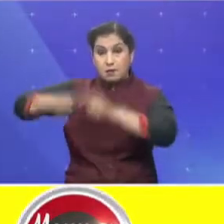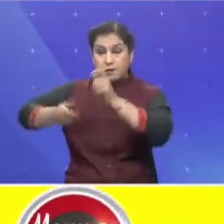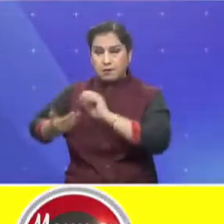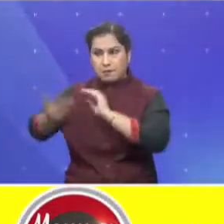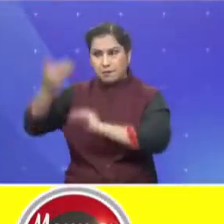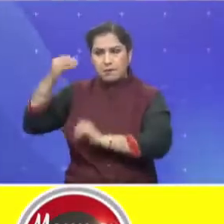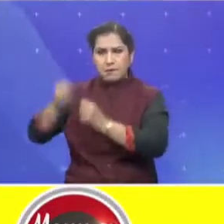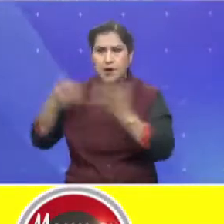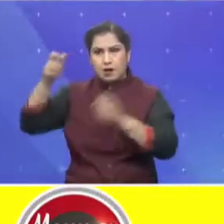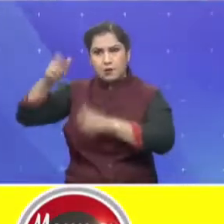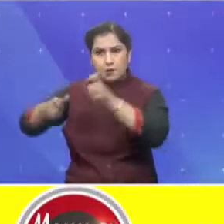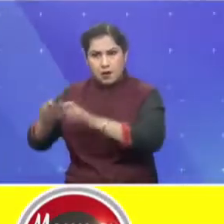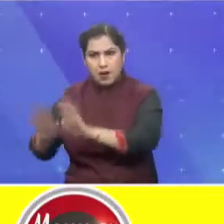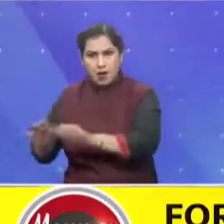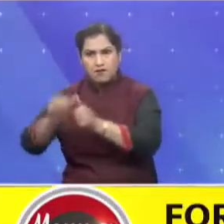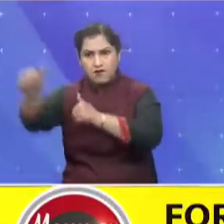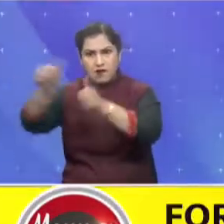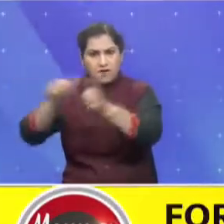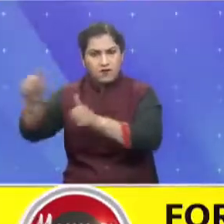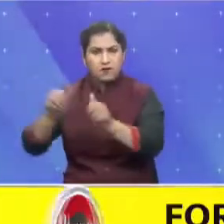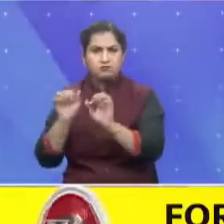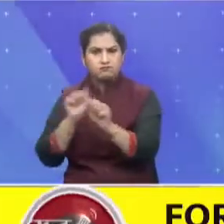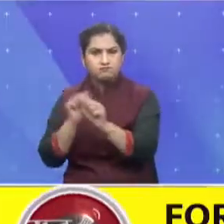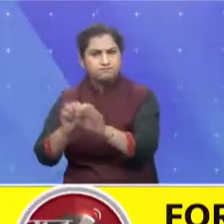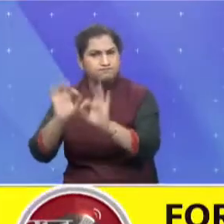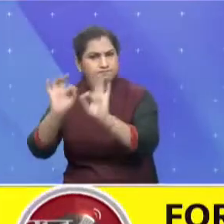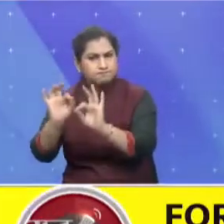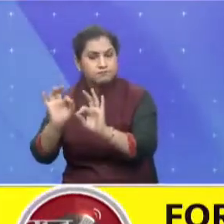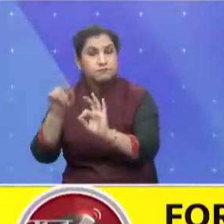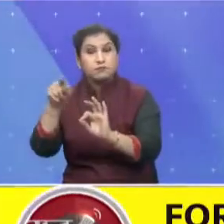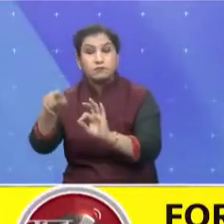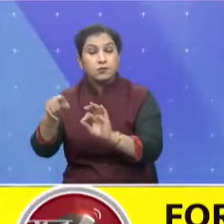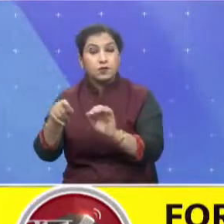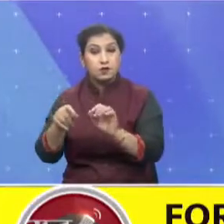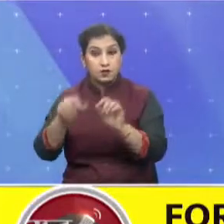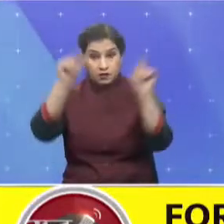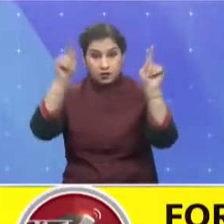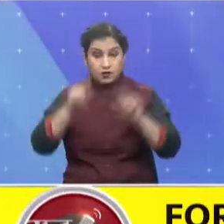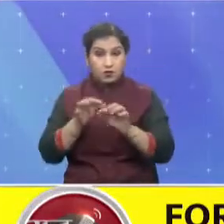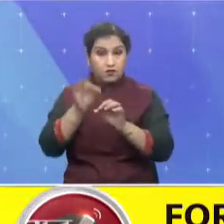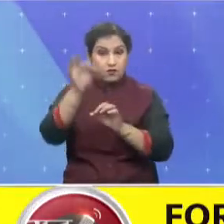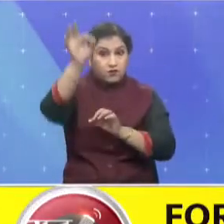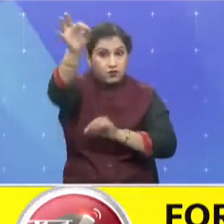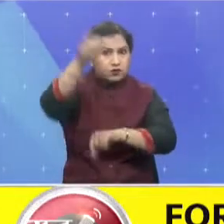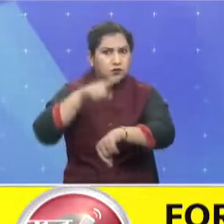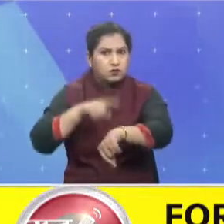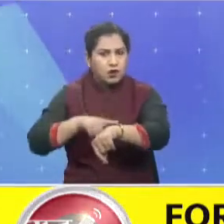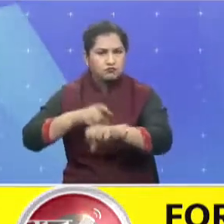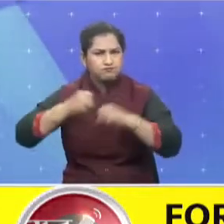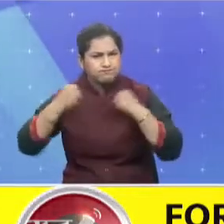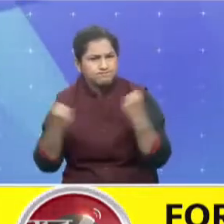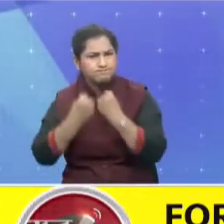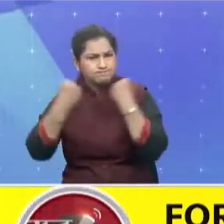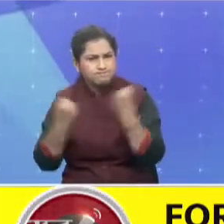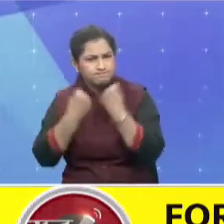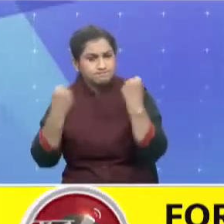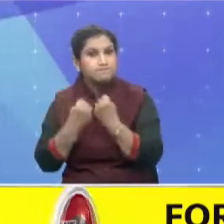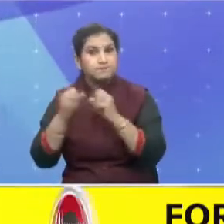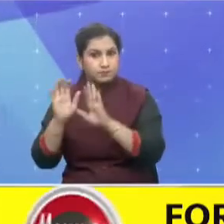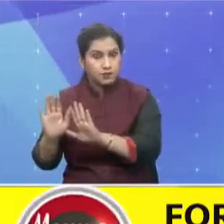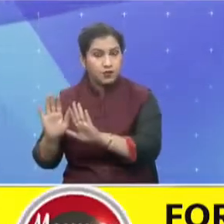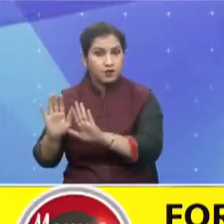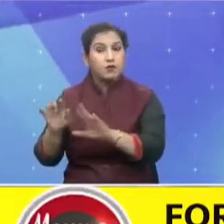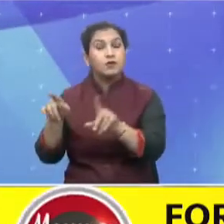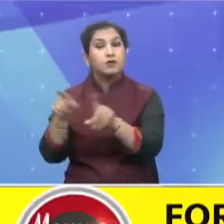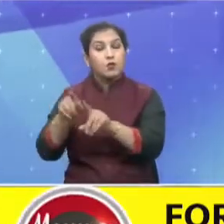रहे हैं। वो देश के आने वाले कल के लिए अपना आज खपा रहे हैं। वो देश की